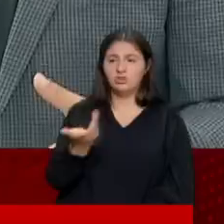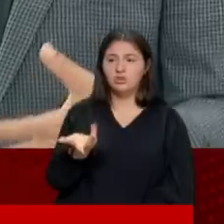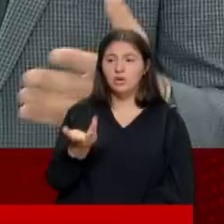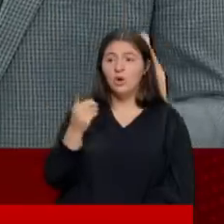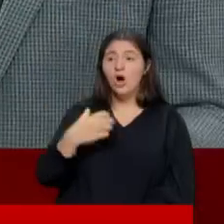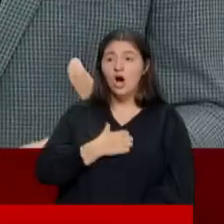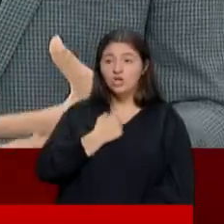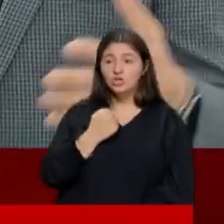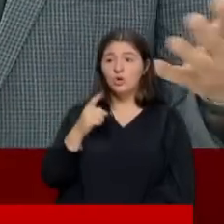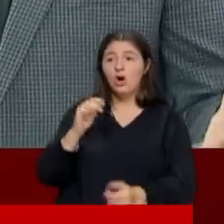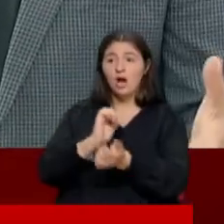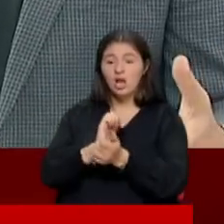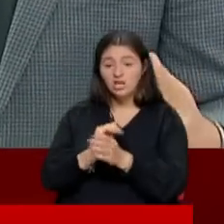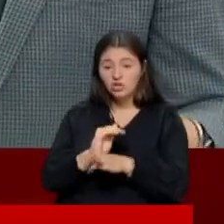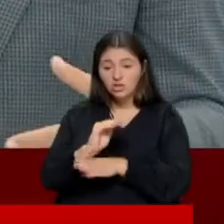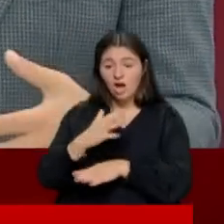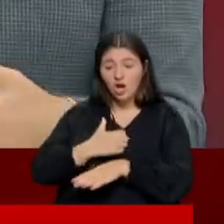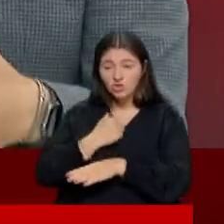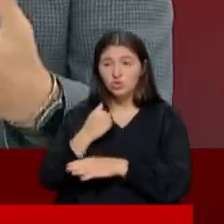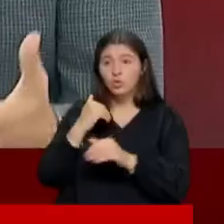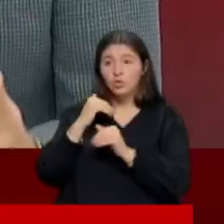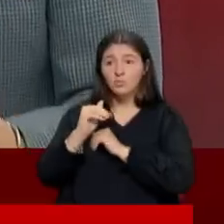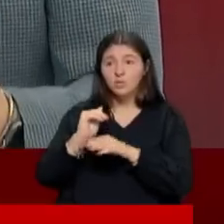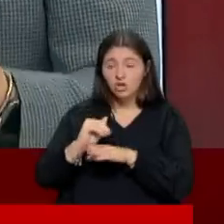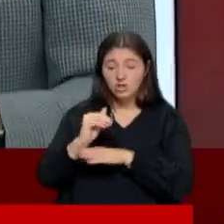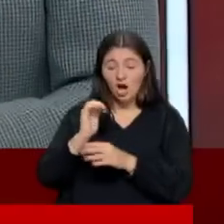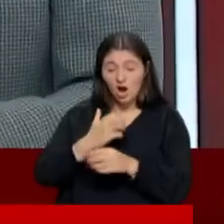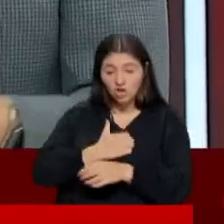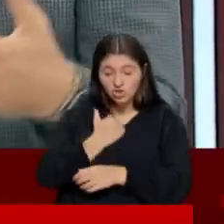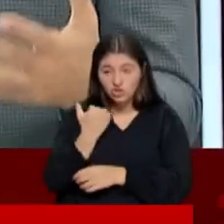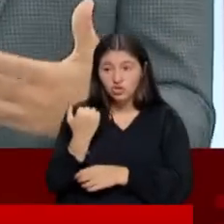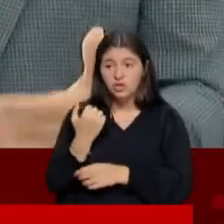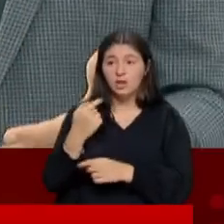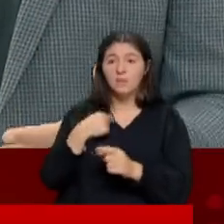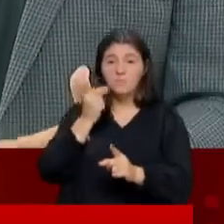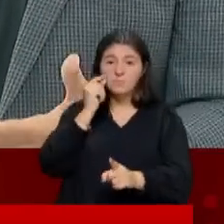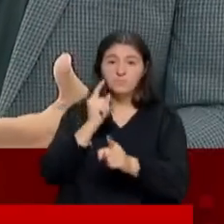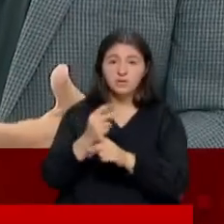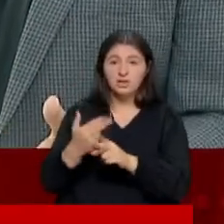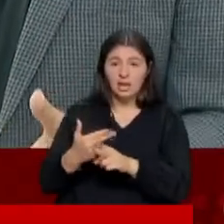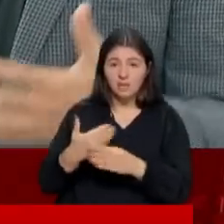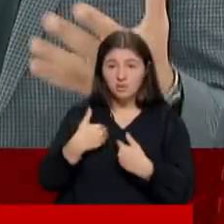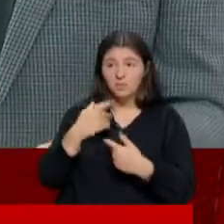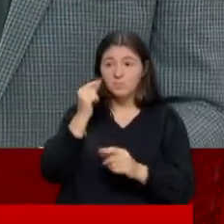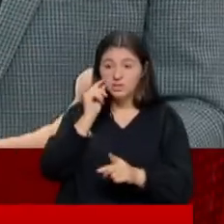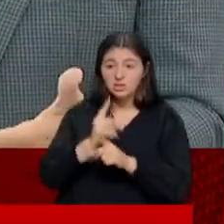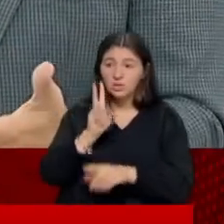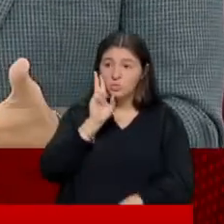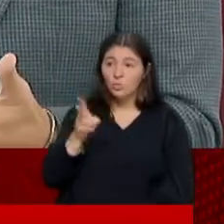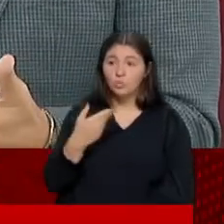o acıyı o ailelerin yaşadığı acıyı toplumun yaşadığı acıyı bizzat deneyimledik bizzat